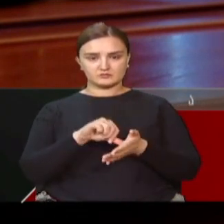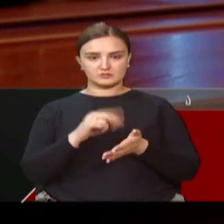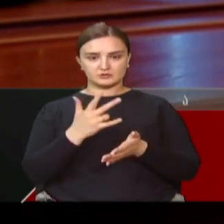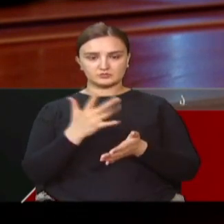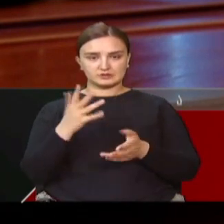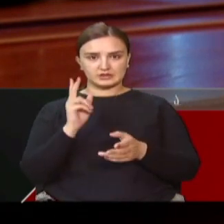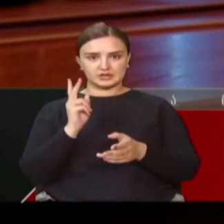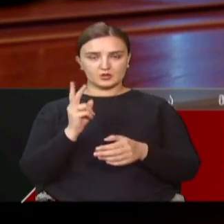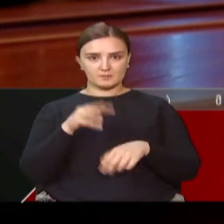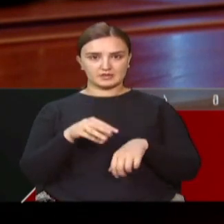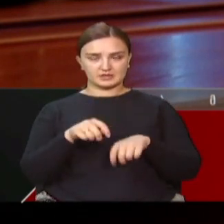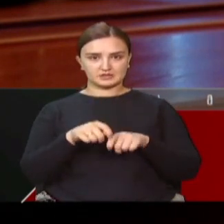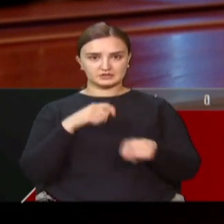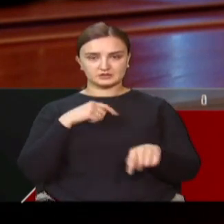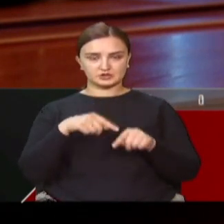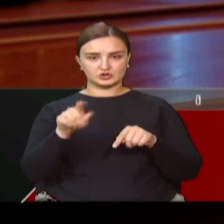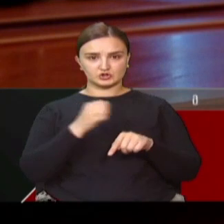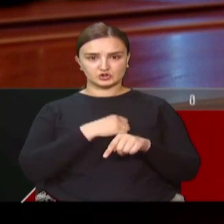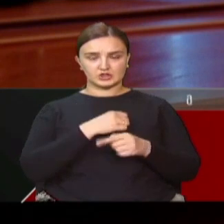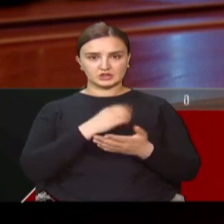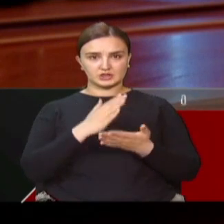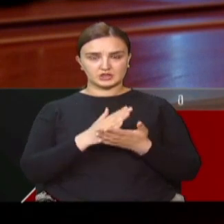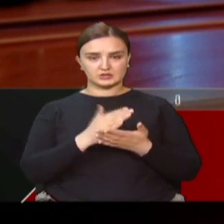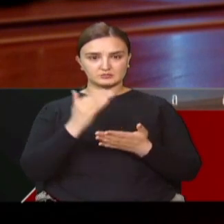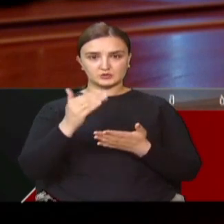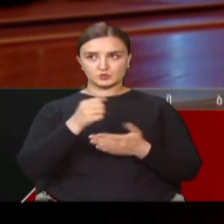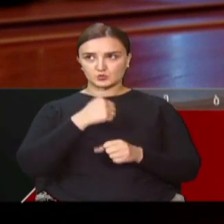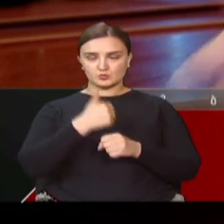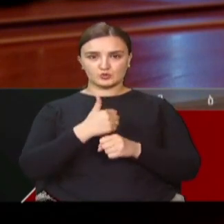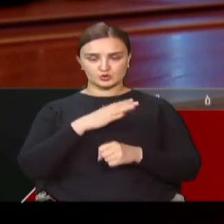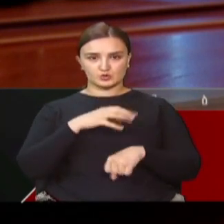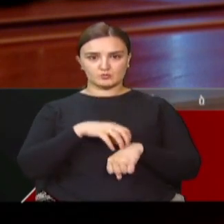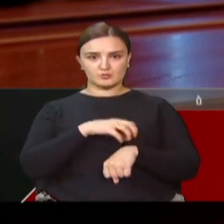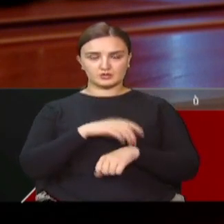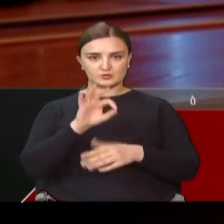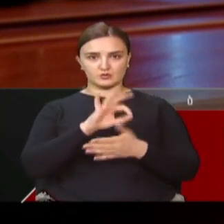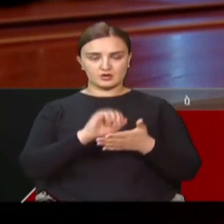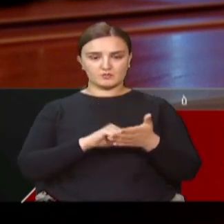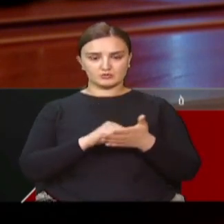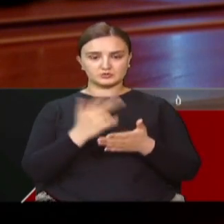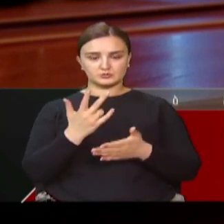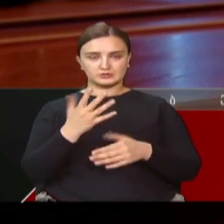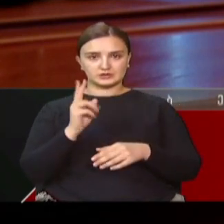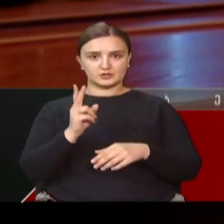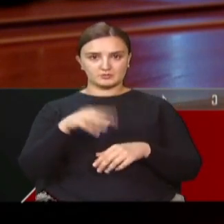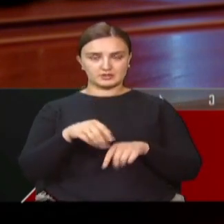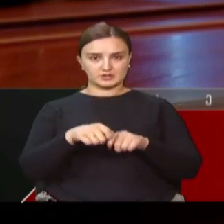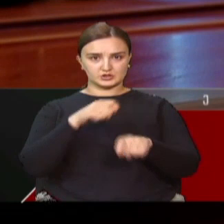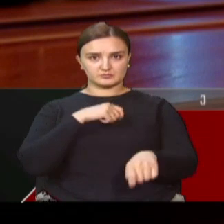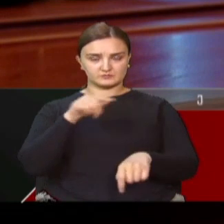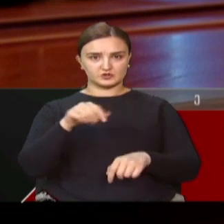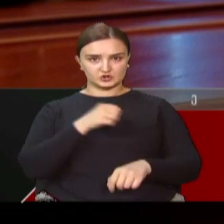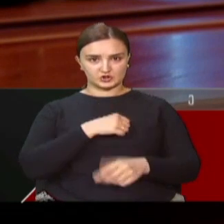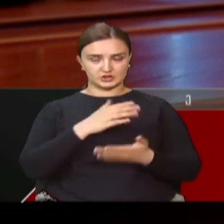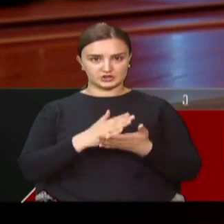35 კილომეტრში ჯარი დგას, ვისი ბრალია? მისი უფროსი არის ყოი პარტიაში, რომლის გამოც 35 კილომეტრში ჯარი დგას? ვისე უბნება